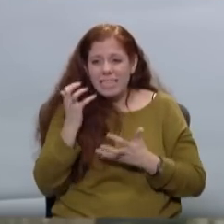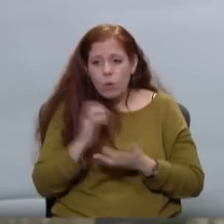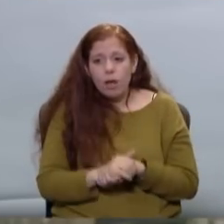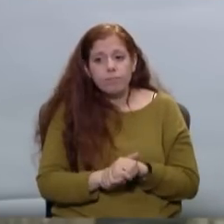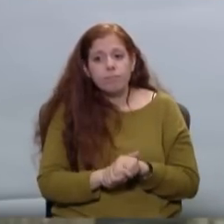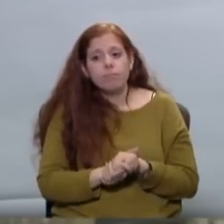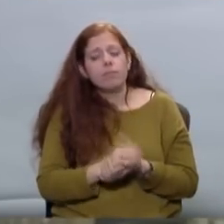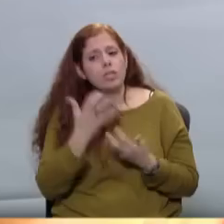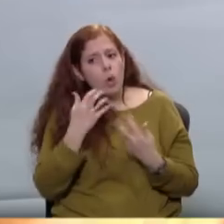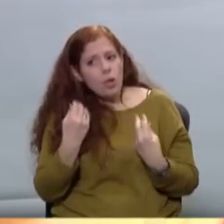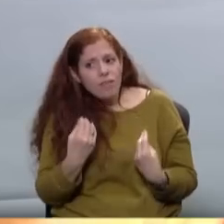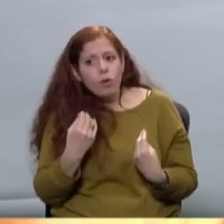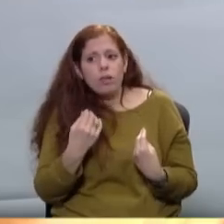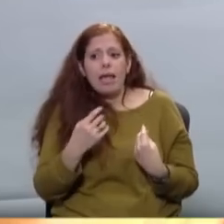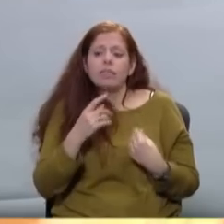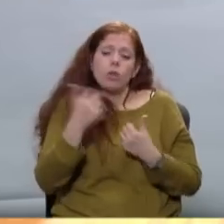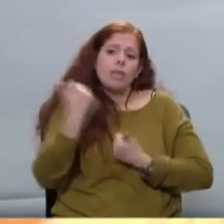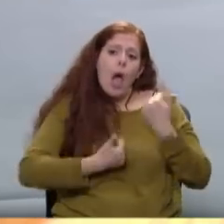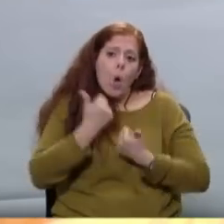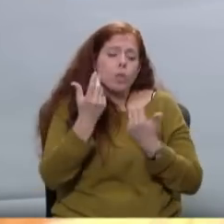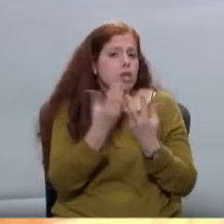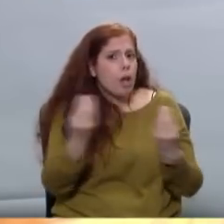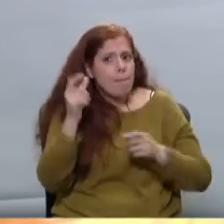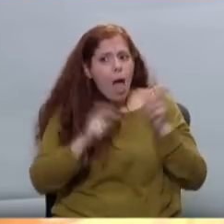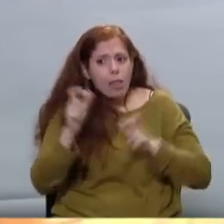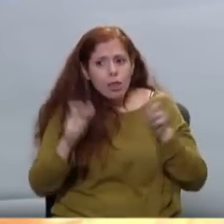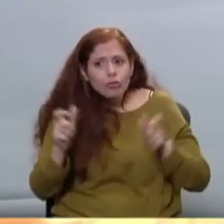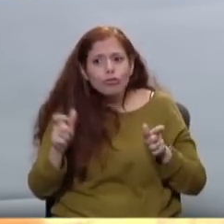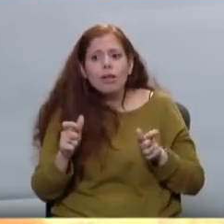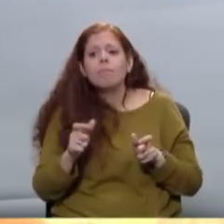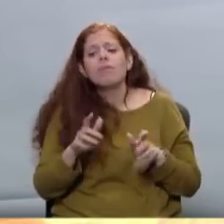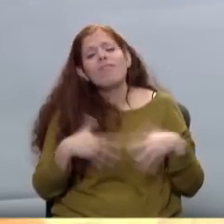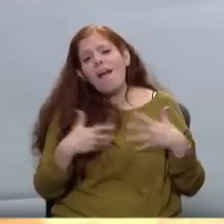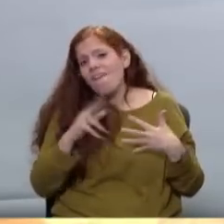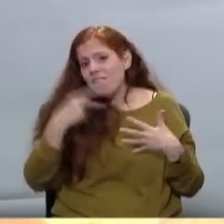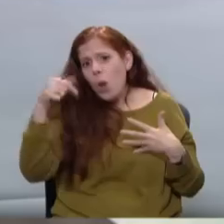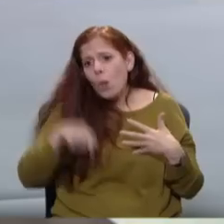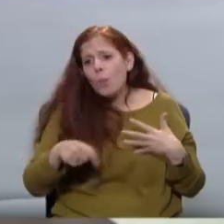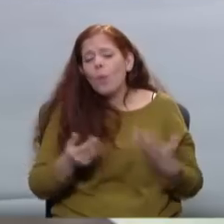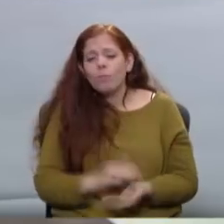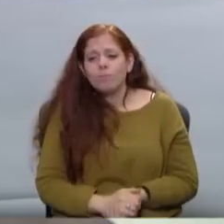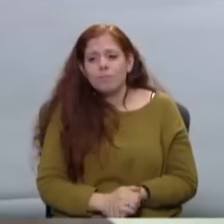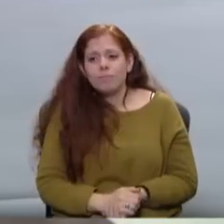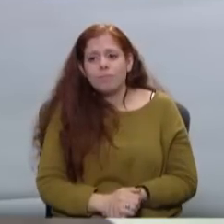hot, and it's this competition and all these people. It's like fun to be here.